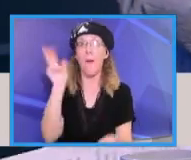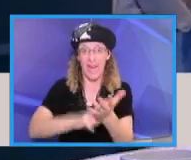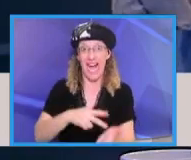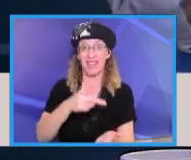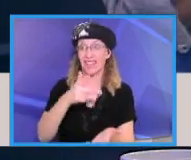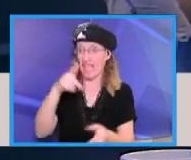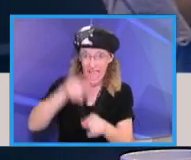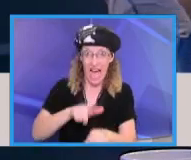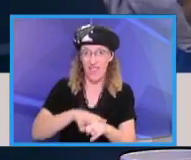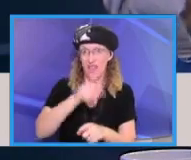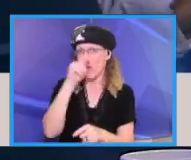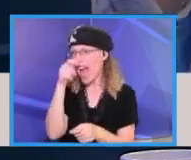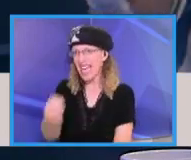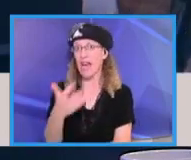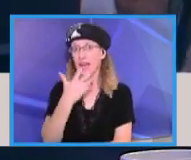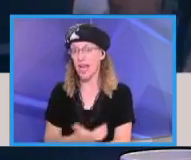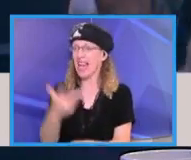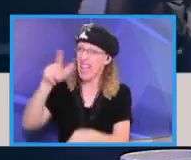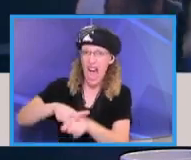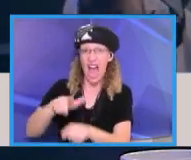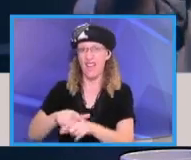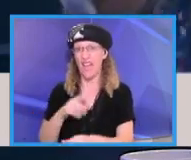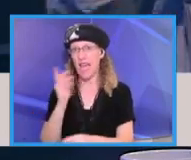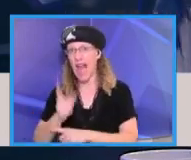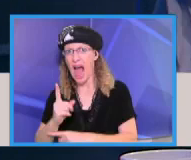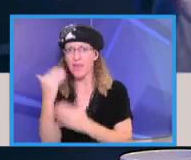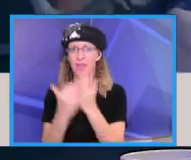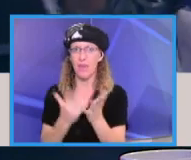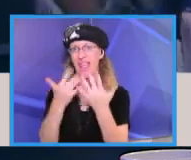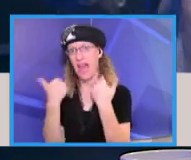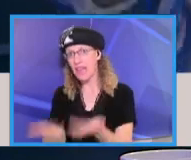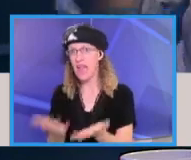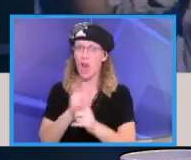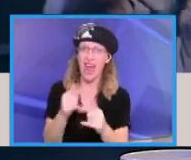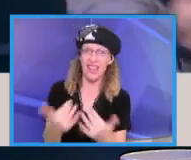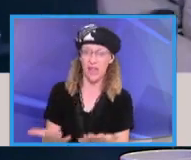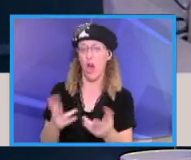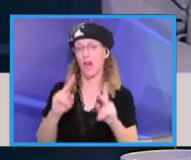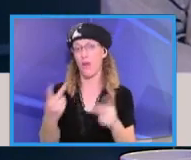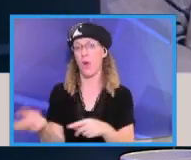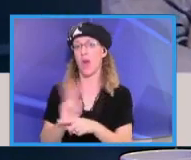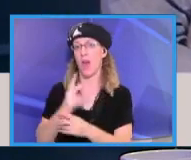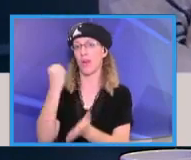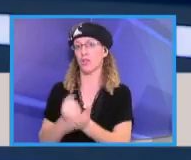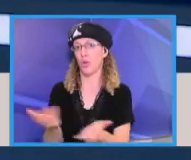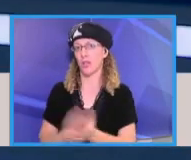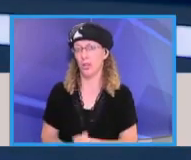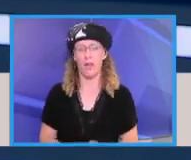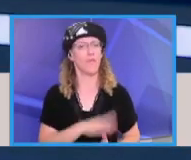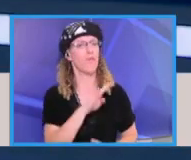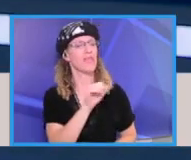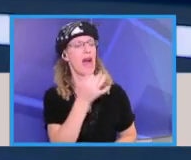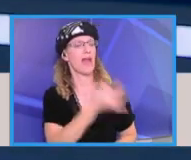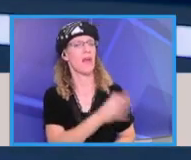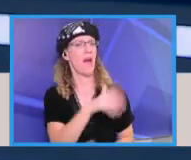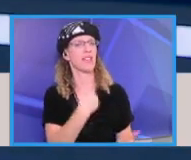את הרבנות, ויתערב בעניינים ההלכתיים, איך לתת, מתי לתת, ואז עוד פעם חוזרים לאותו מצב שלא נעה בכשרות. בוא זרד, מה, לסיום, מה ההצעות